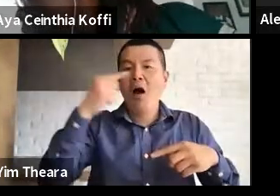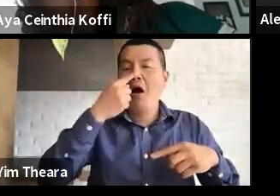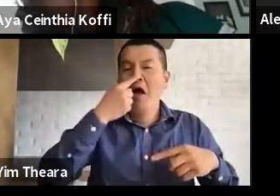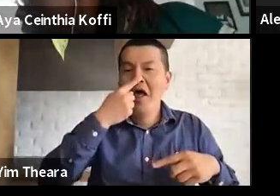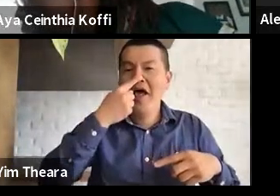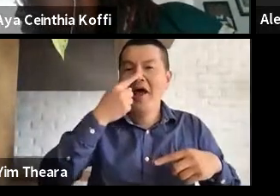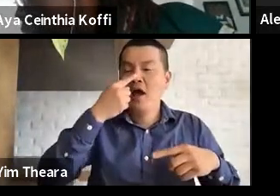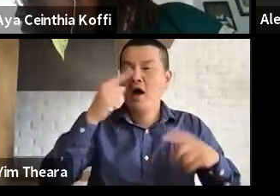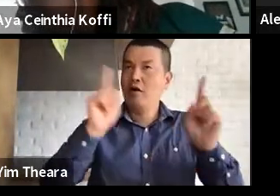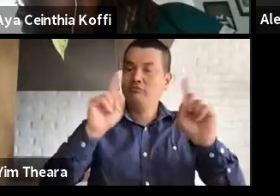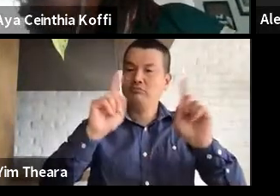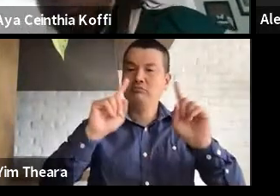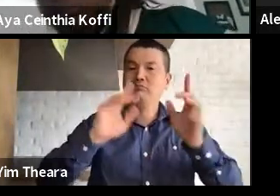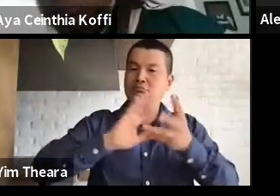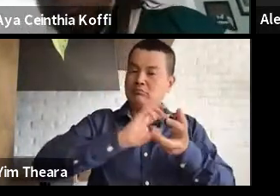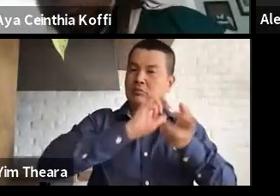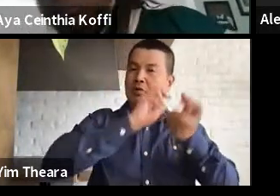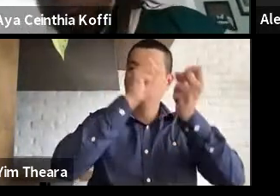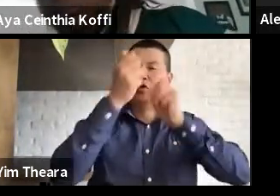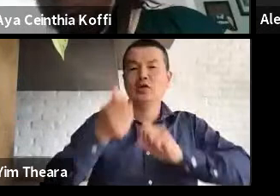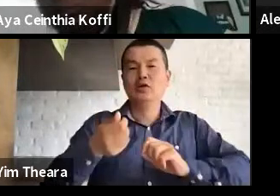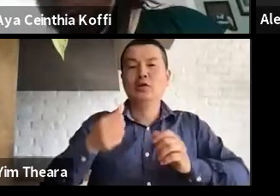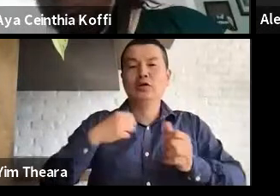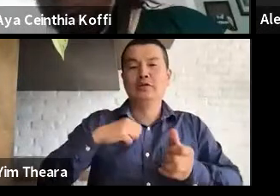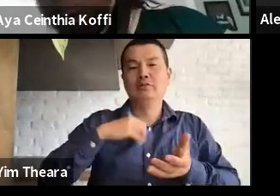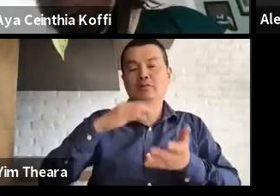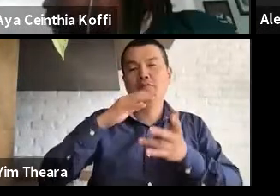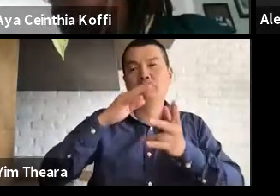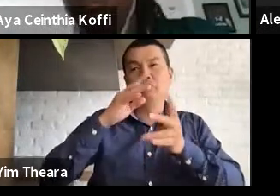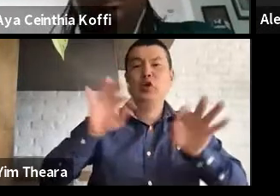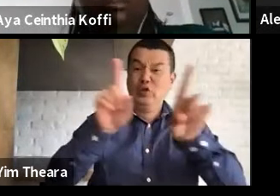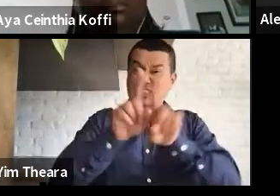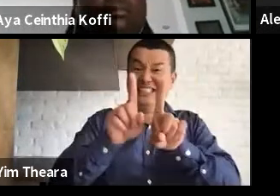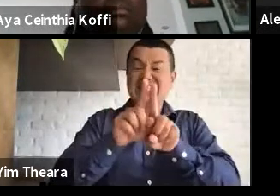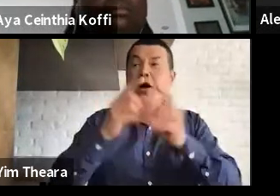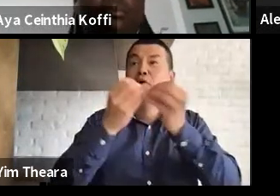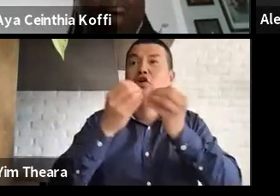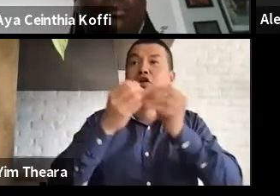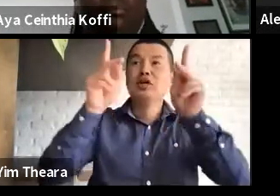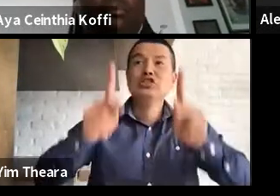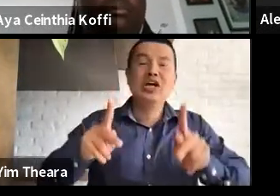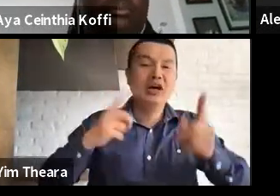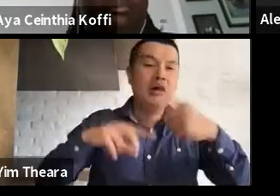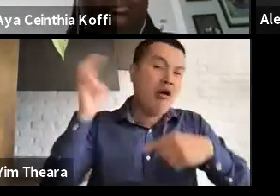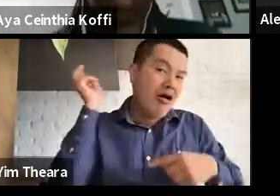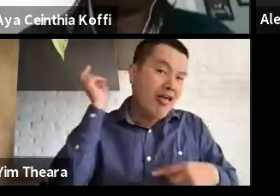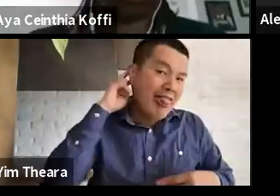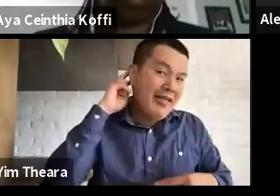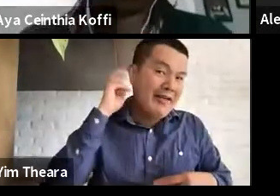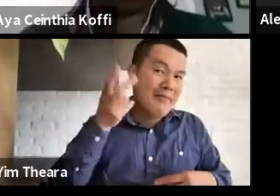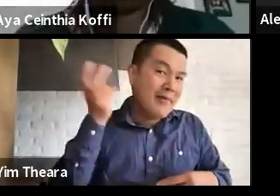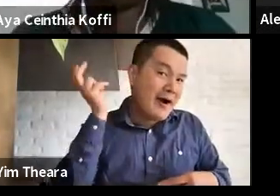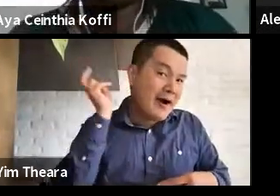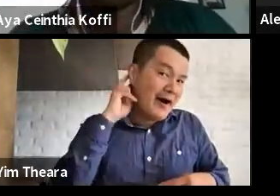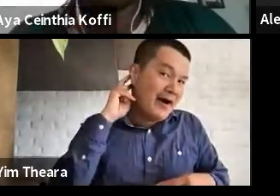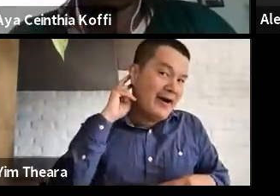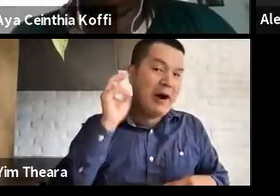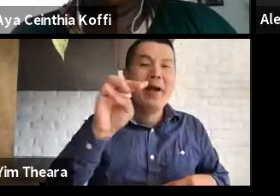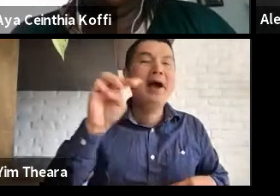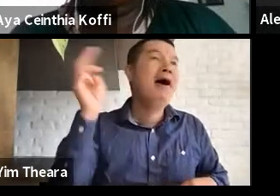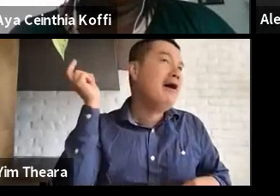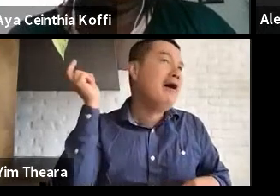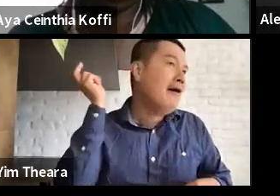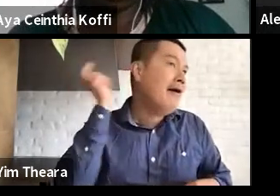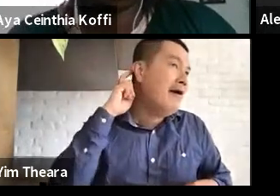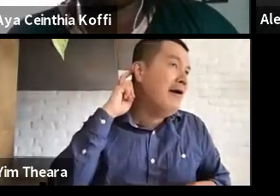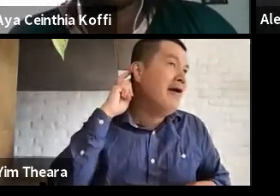d'utiliser un trait d'un groupe. Donc, on a tendance à utiliser le signe qu'eux font dans leur propre